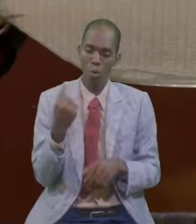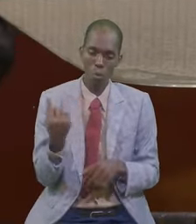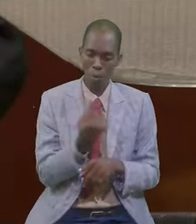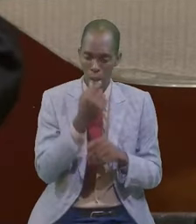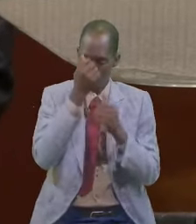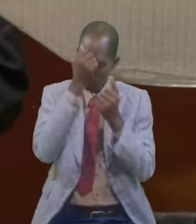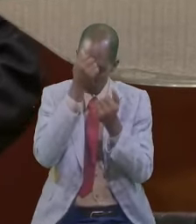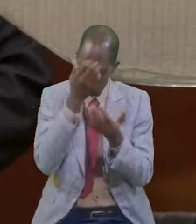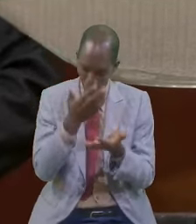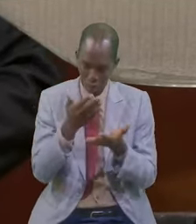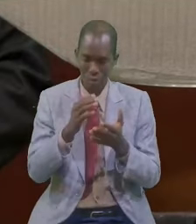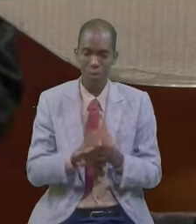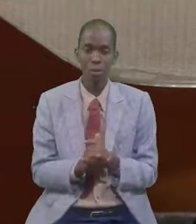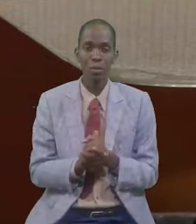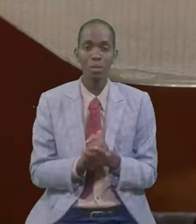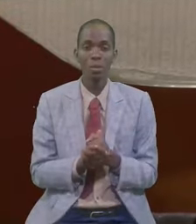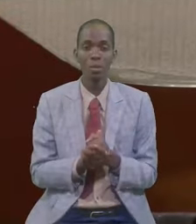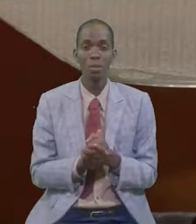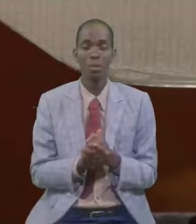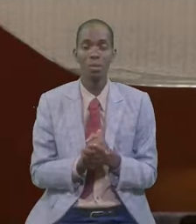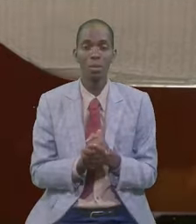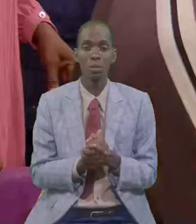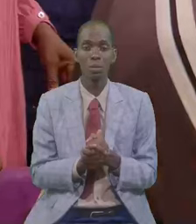mais un pratiquant de la parole.